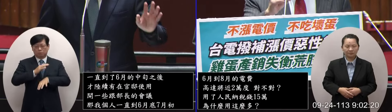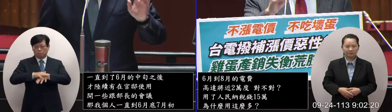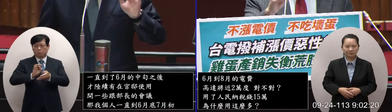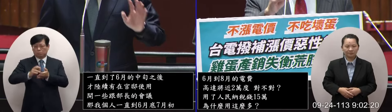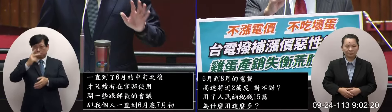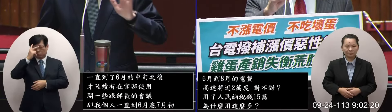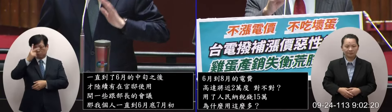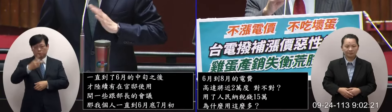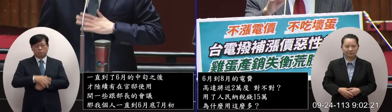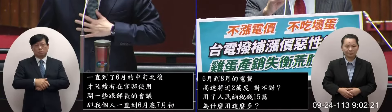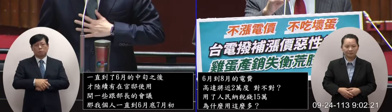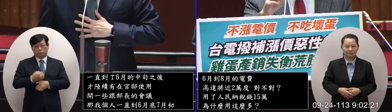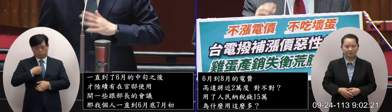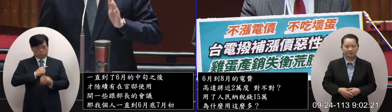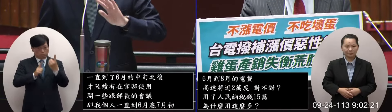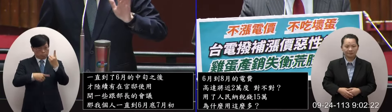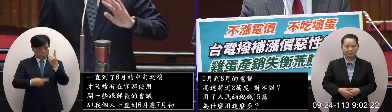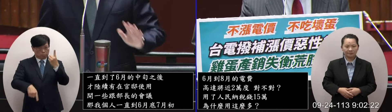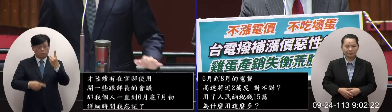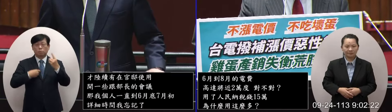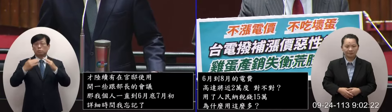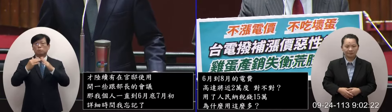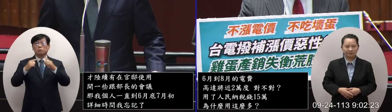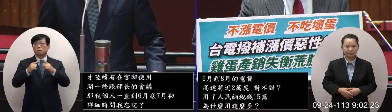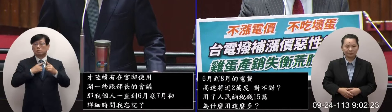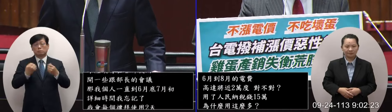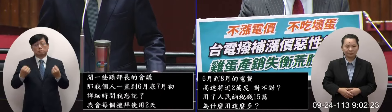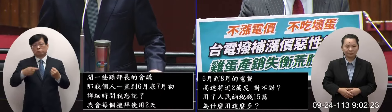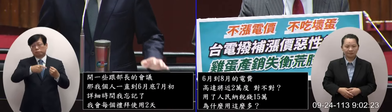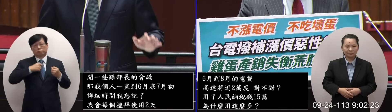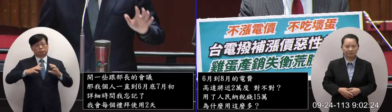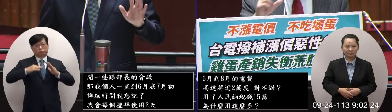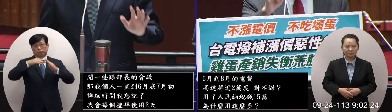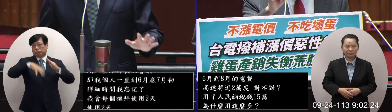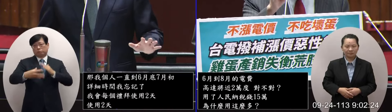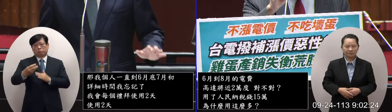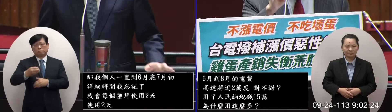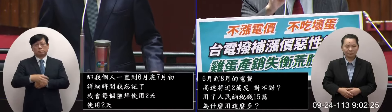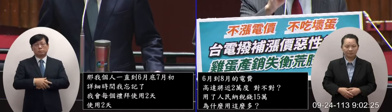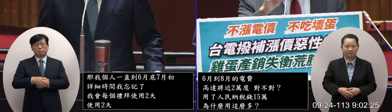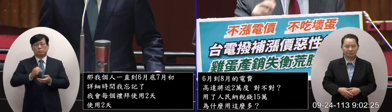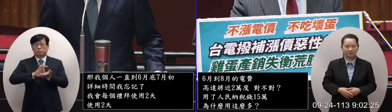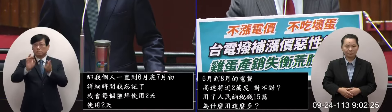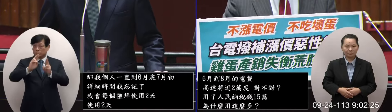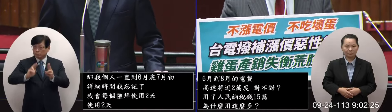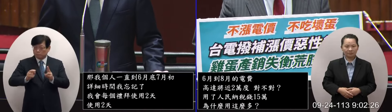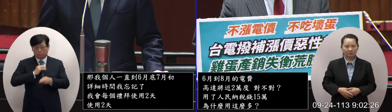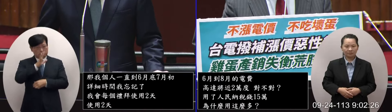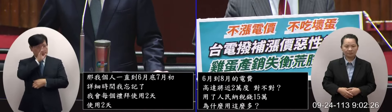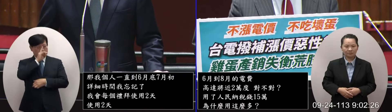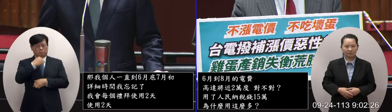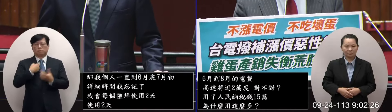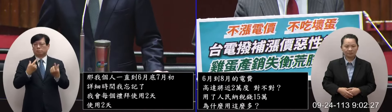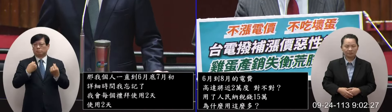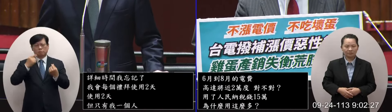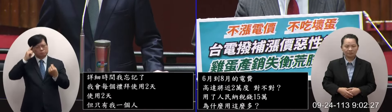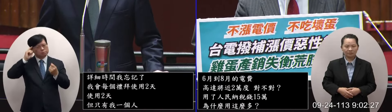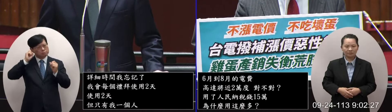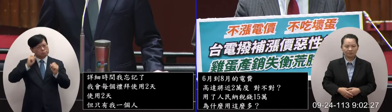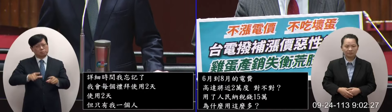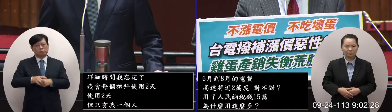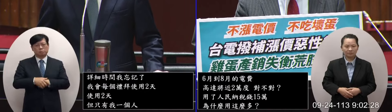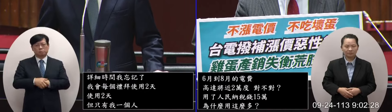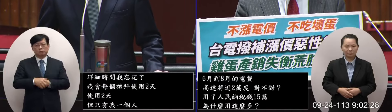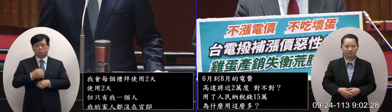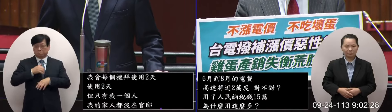使用两天，但是只有我一个人，我的家人都没有在官邸，所以这个用电的异常，我也觉得怪怪的哈。所以我